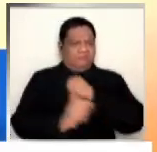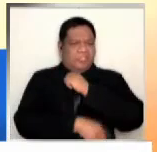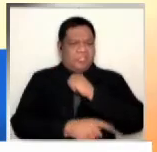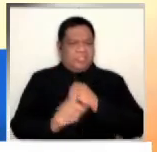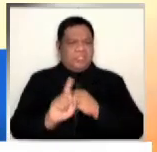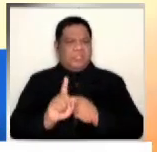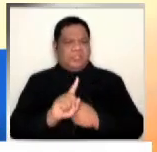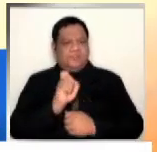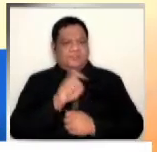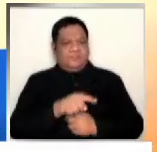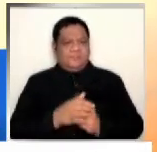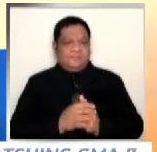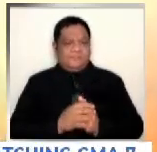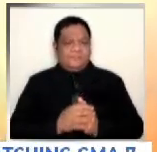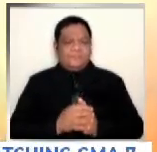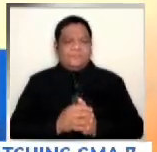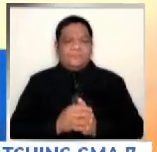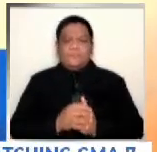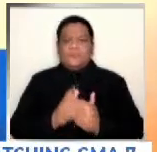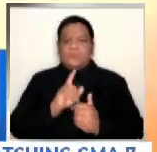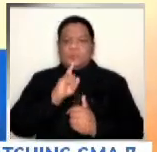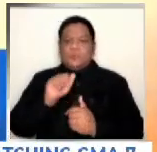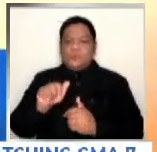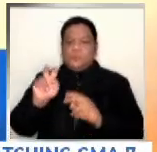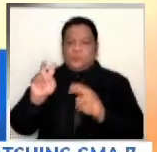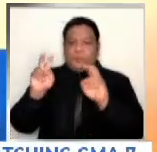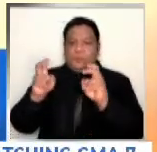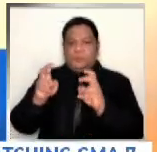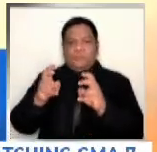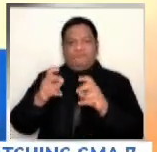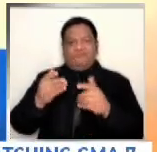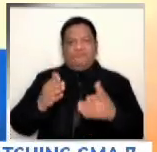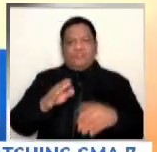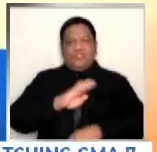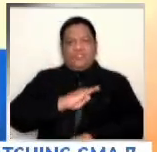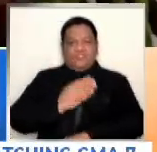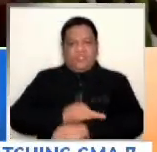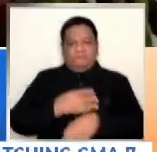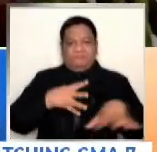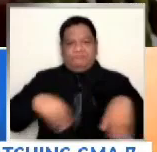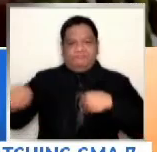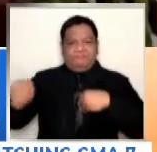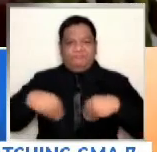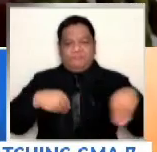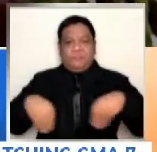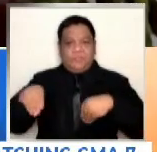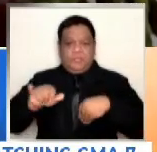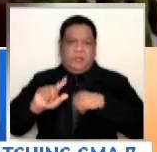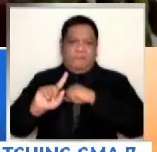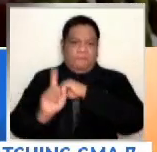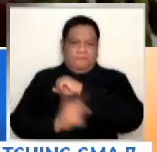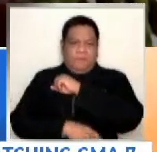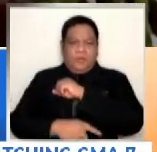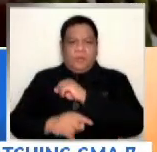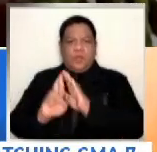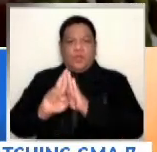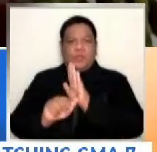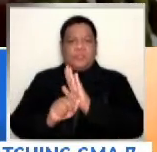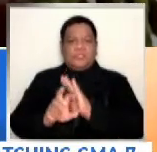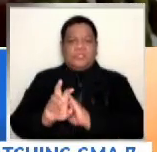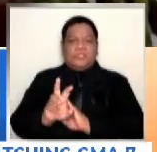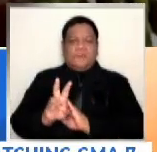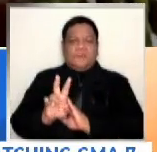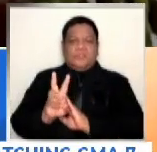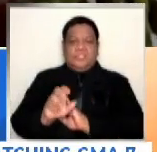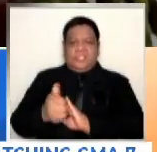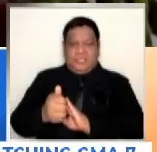ito ay actually child trafficking ito, no? At ito ay pinaparusahan sa ilalim ng Republic Act 7610 o ang child abuse law. At ano ba